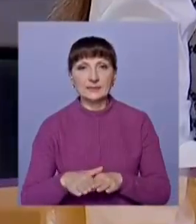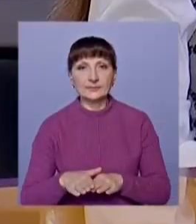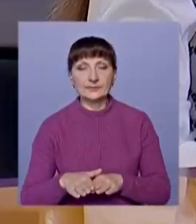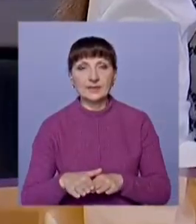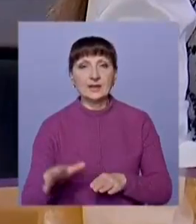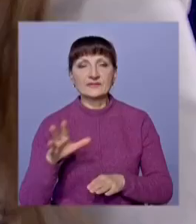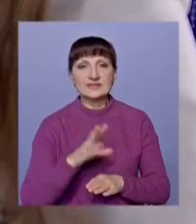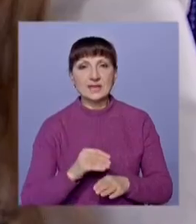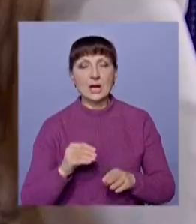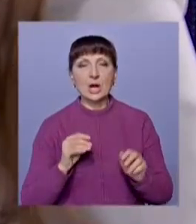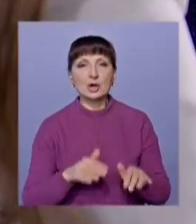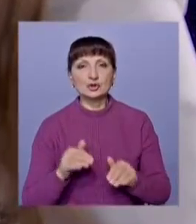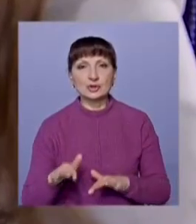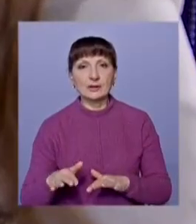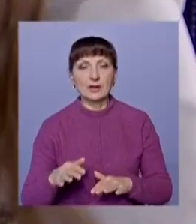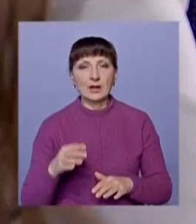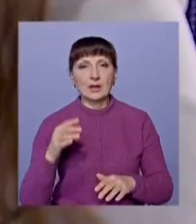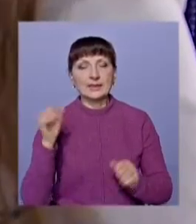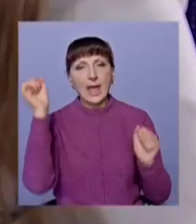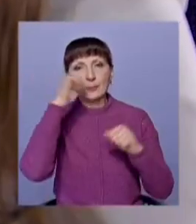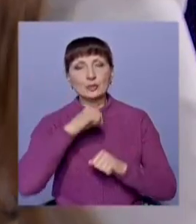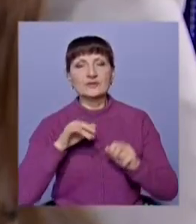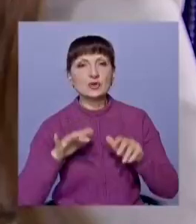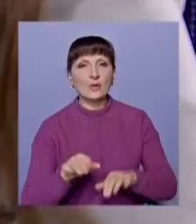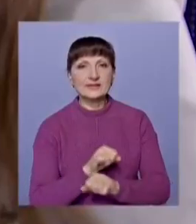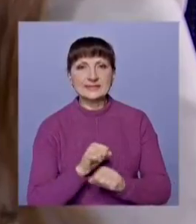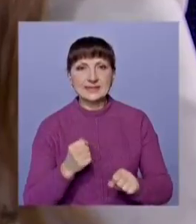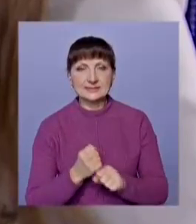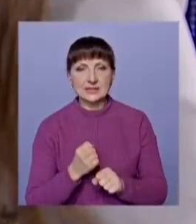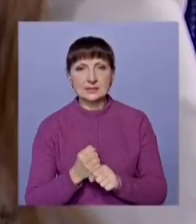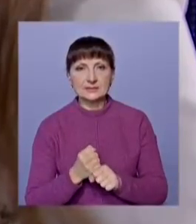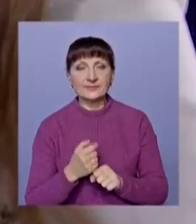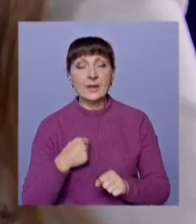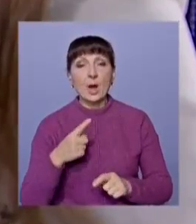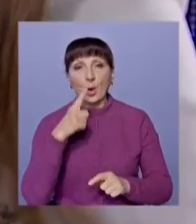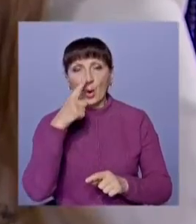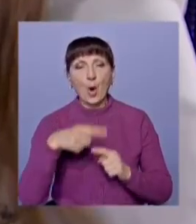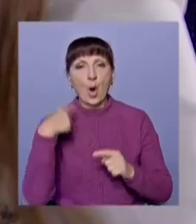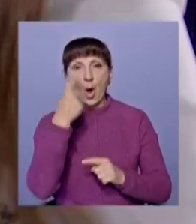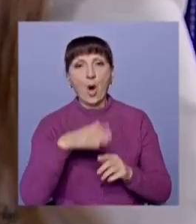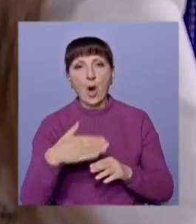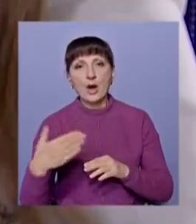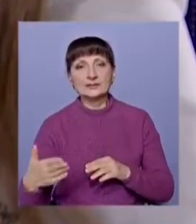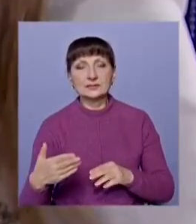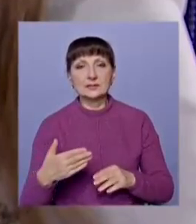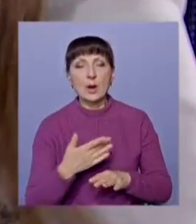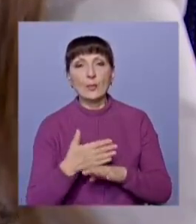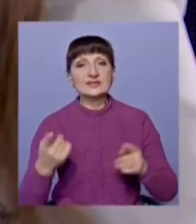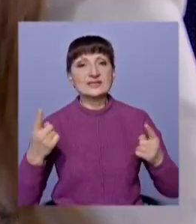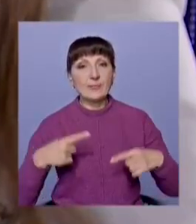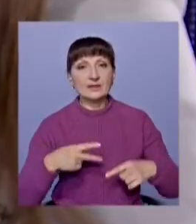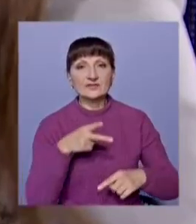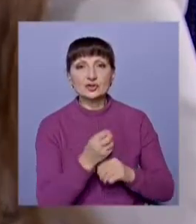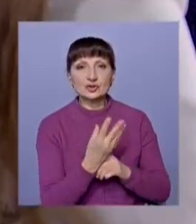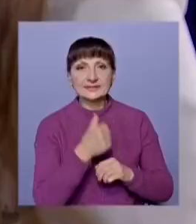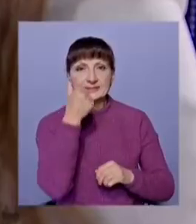стратегических планов. Без рывков, каких-то необдуманных шагов, заявлений. Совершенно верно. То есть мы год за годом, после достаточно большого спада с 2014